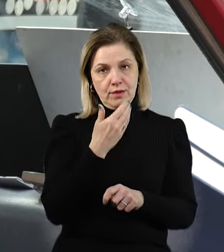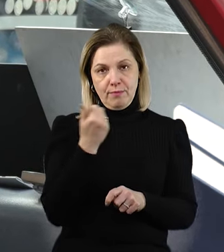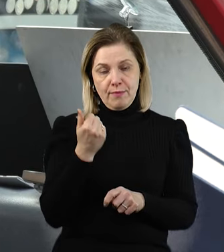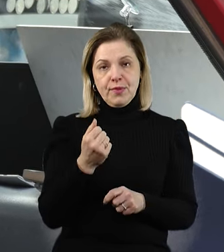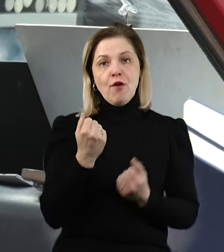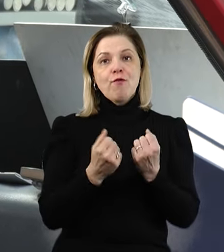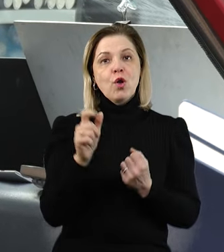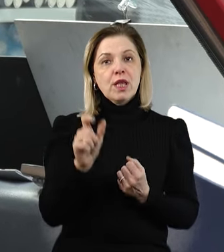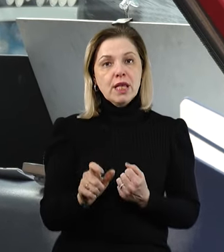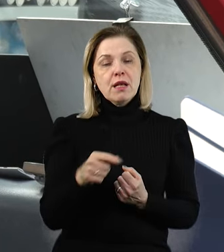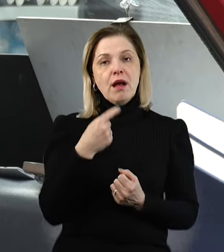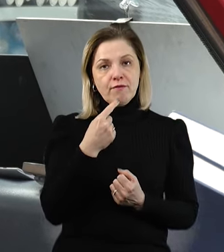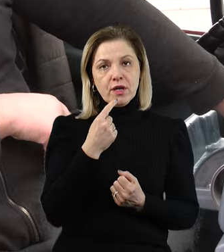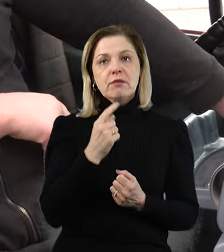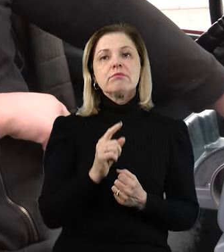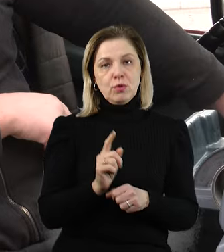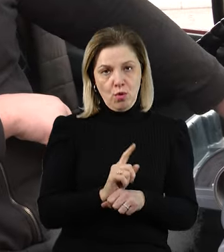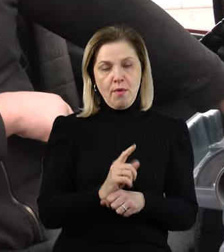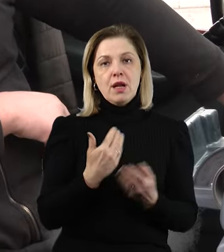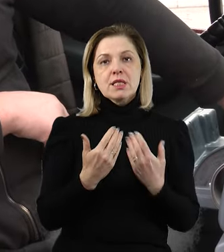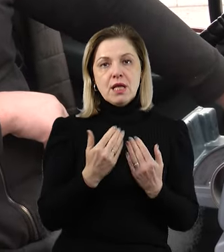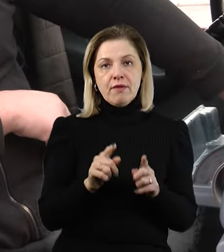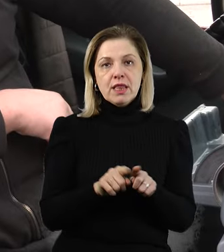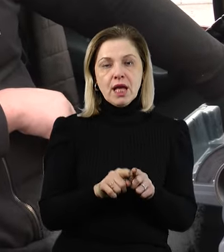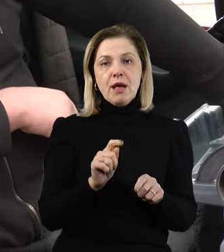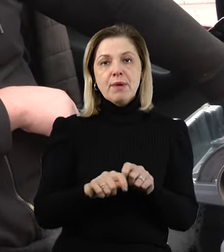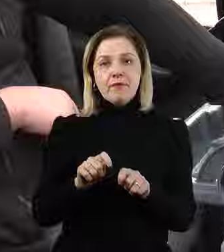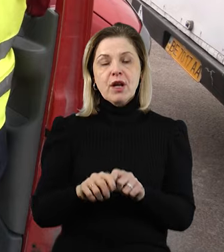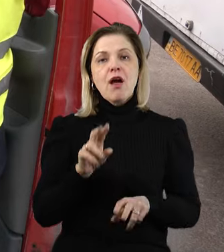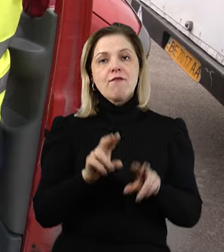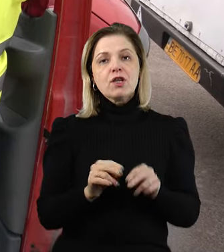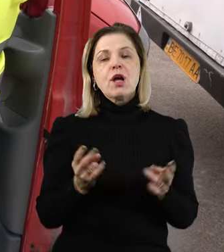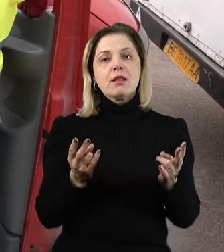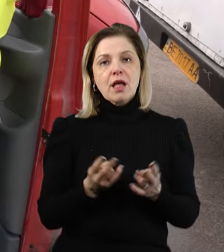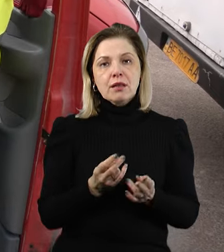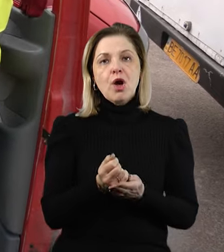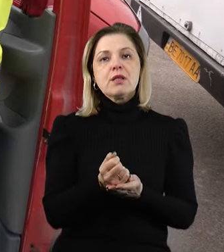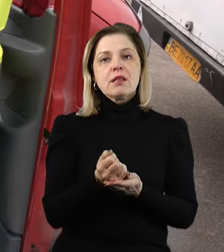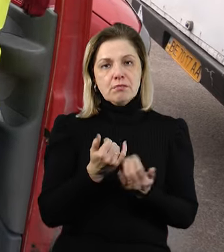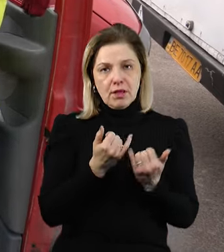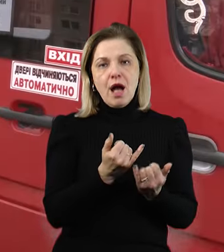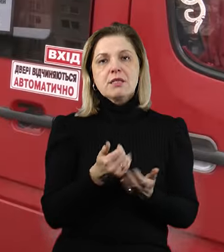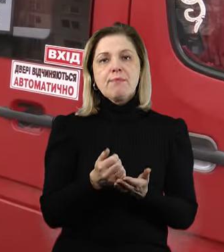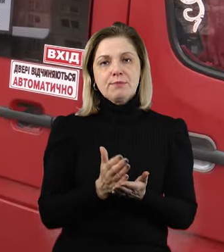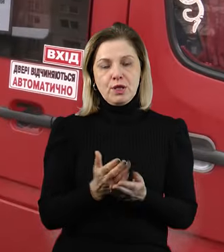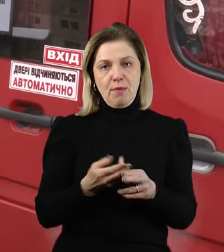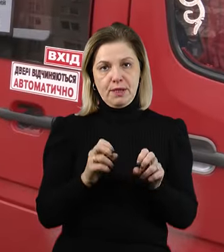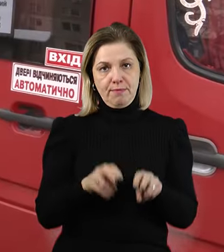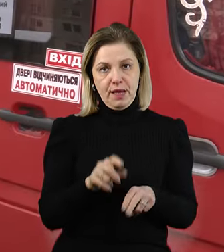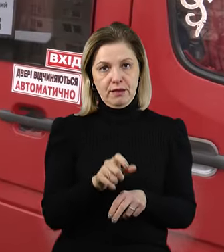авто Євген каже, лояльно ставиться до таких перевірок і вважає їх потрібними для забезпечення безпеки пасажирів.